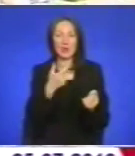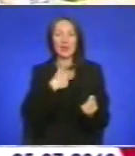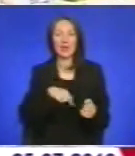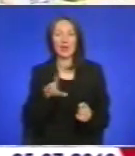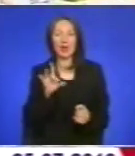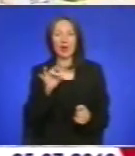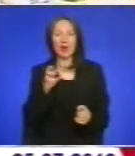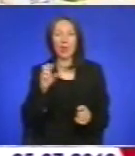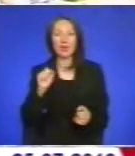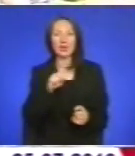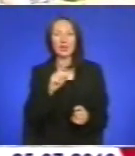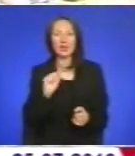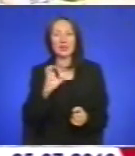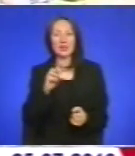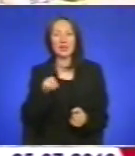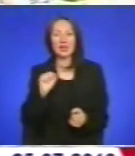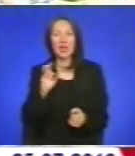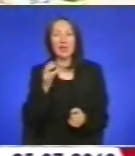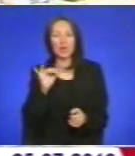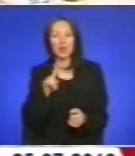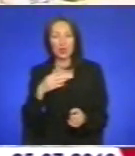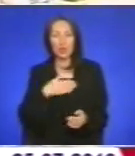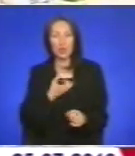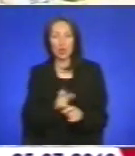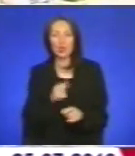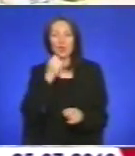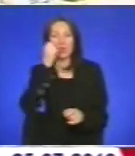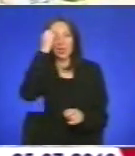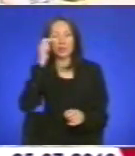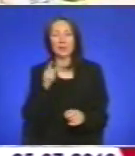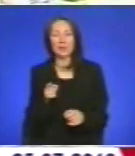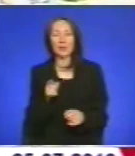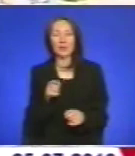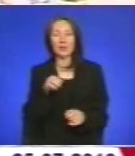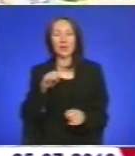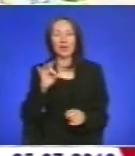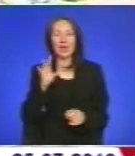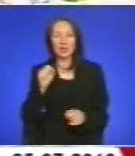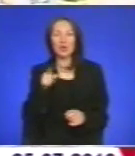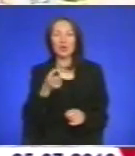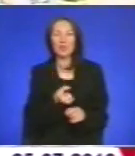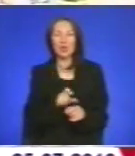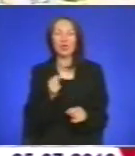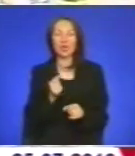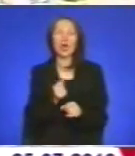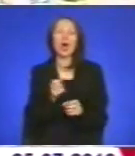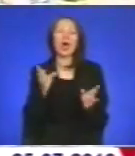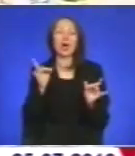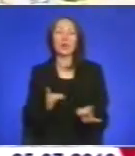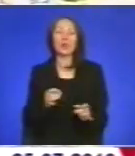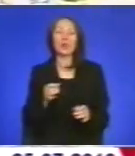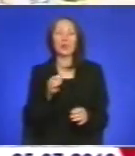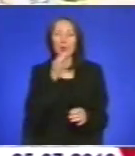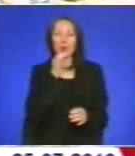так, за що ми дуже йому вдячні, тому що, напевно, Тарасу дуже подобається. І квартира, оскільки це на дружбі,